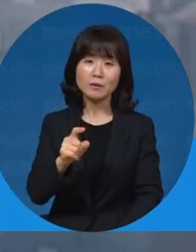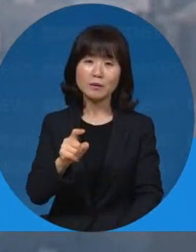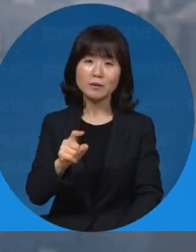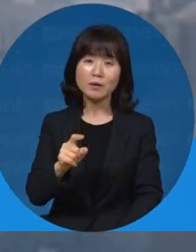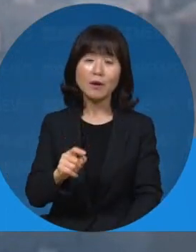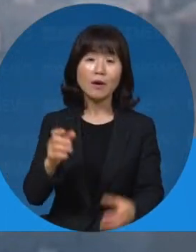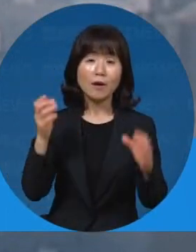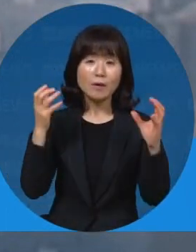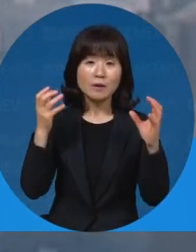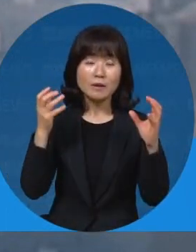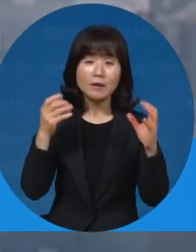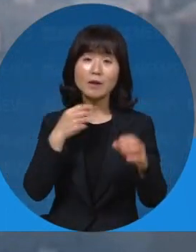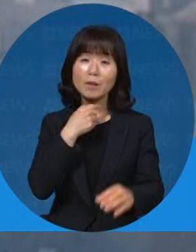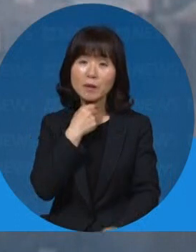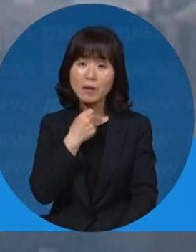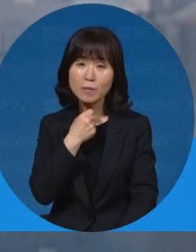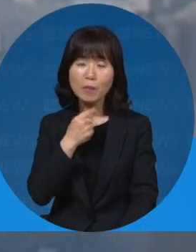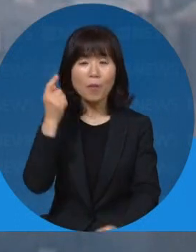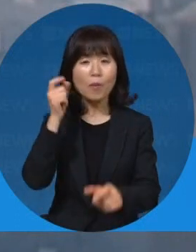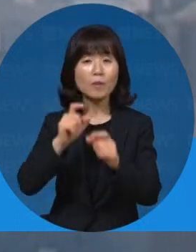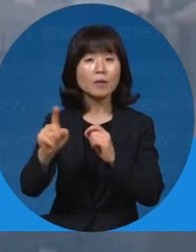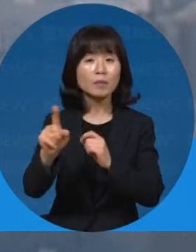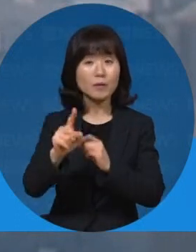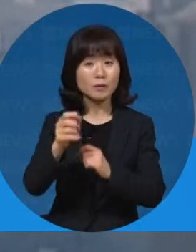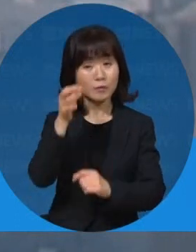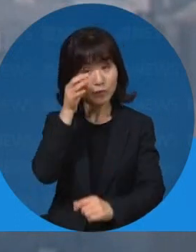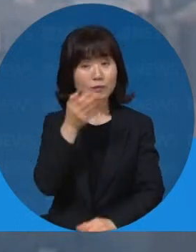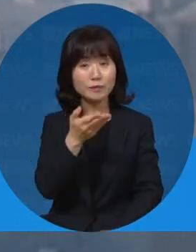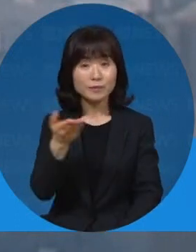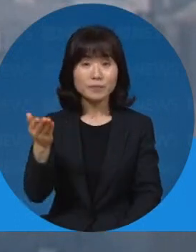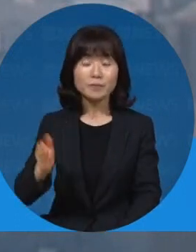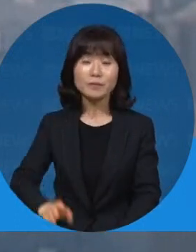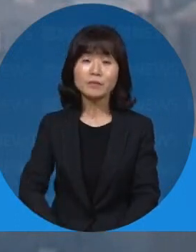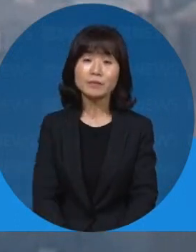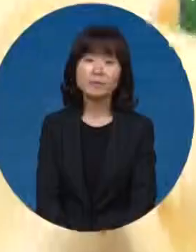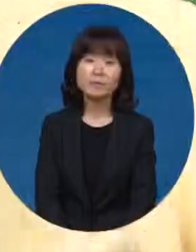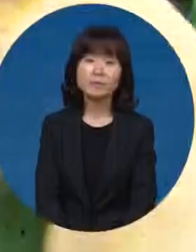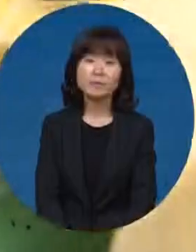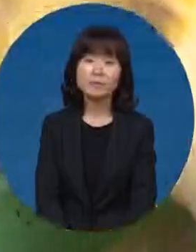황대원 기자가 어린이들의 바람과 고민을 직접 들어봤습니다